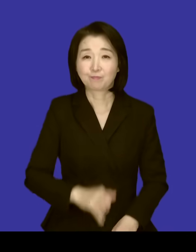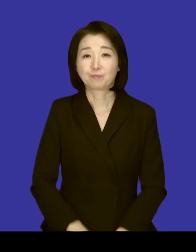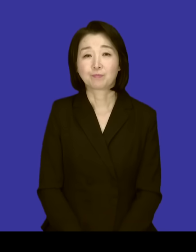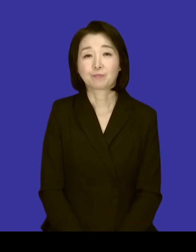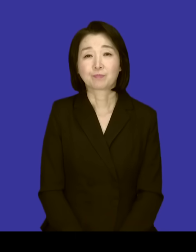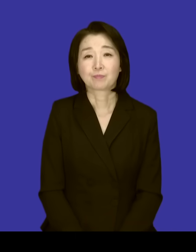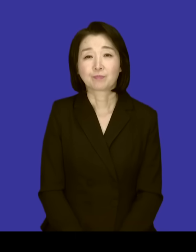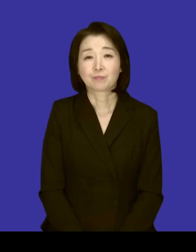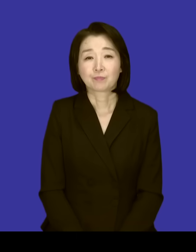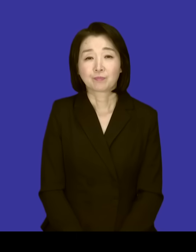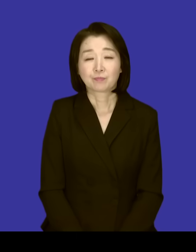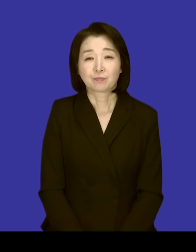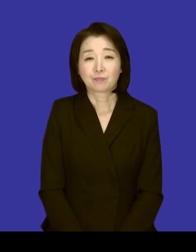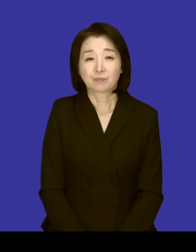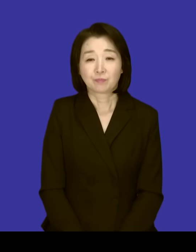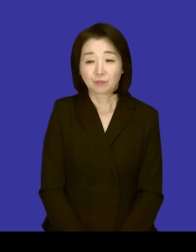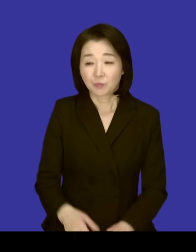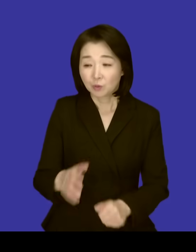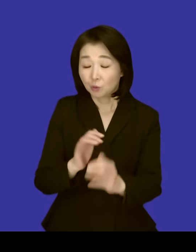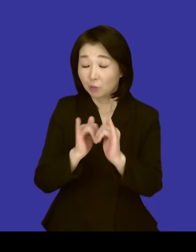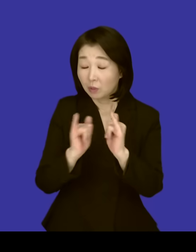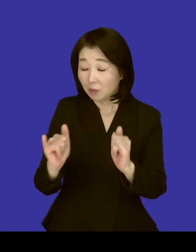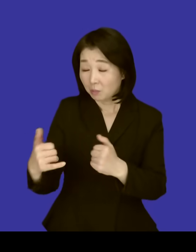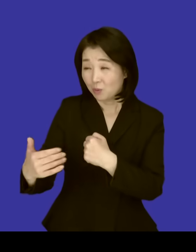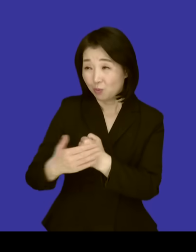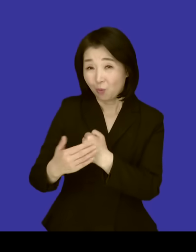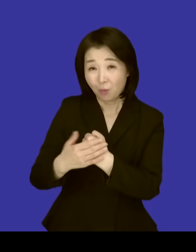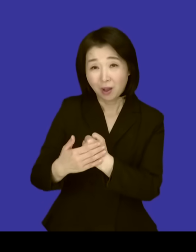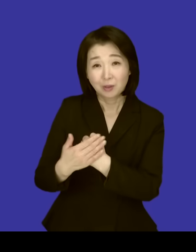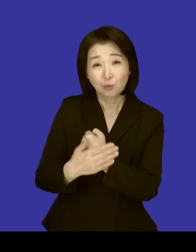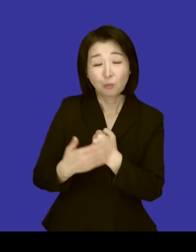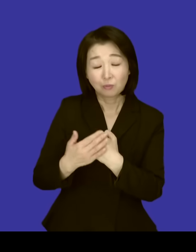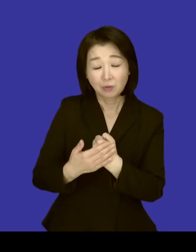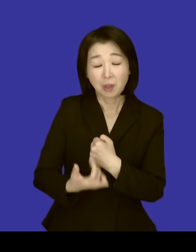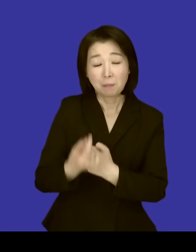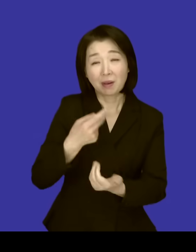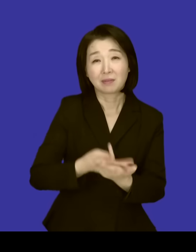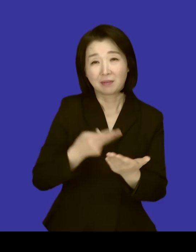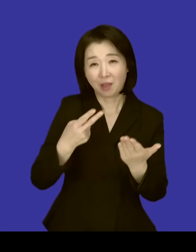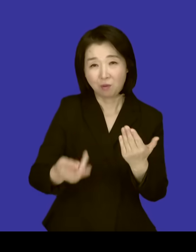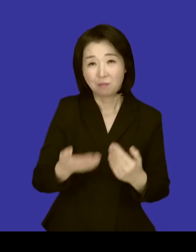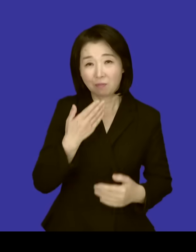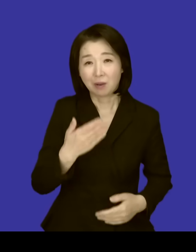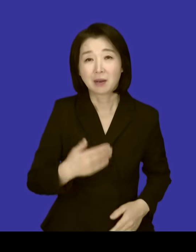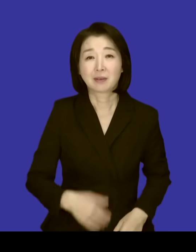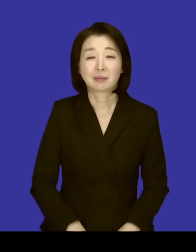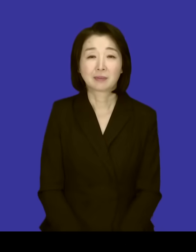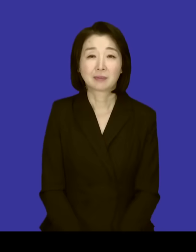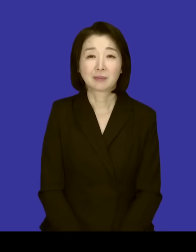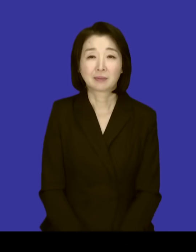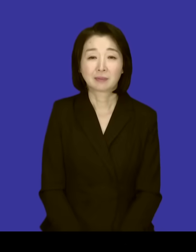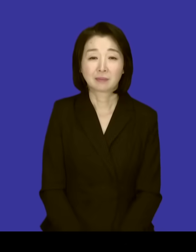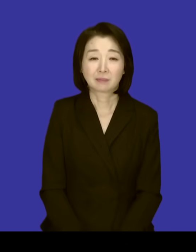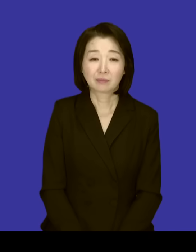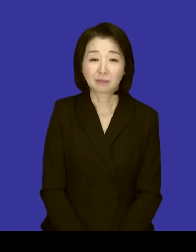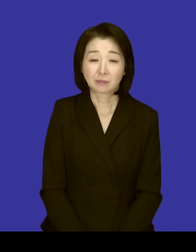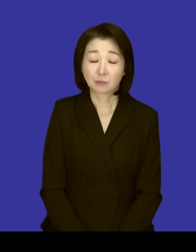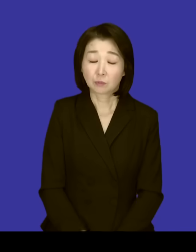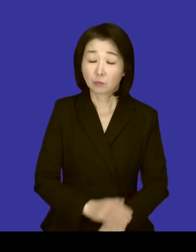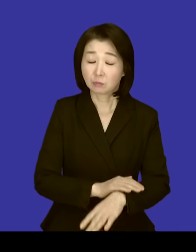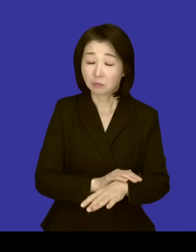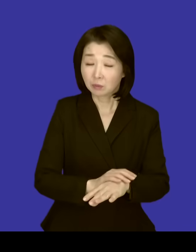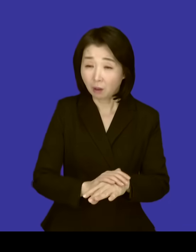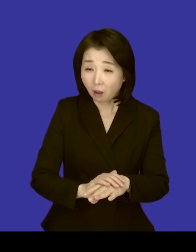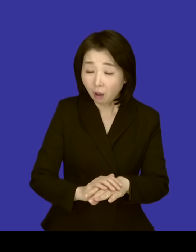이제 다행히 주변 사람들의 많은 도움으로 이제 태어날 수 있었고 그렇게 이제 잘 되나